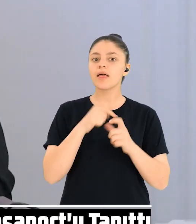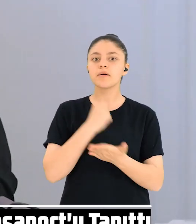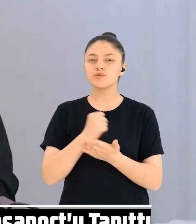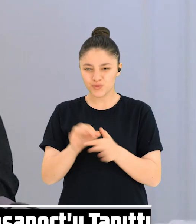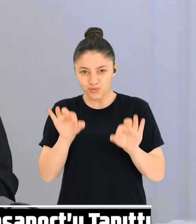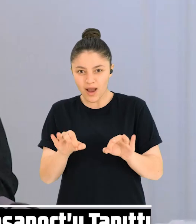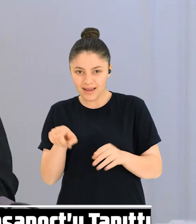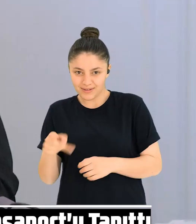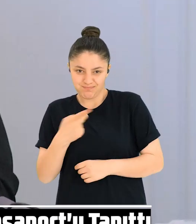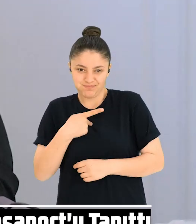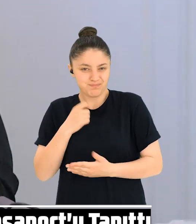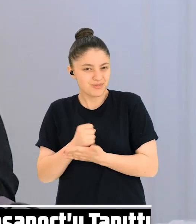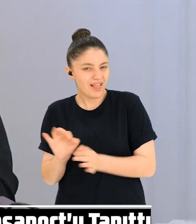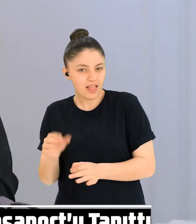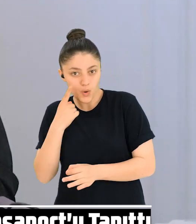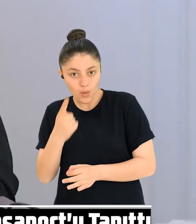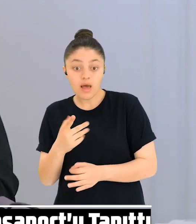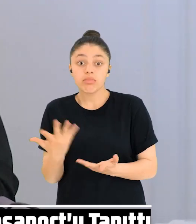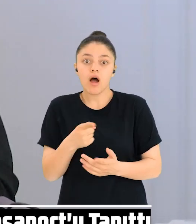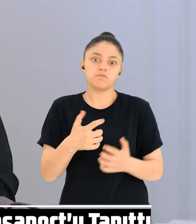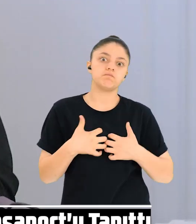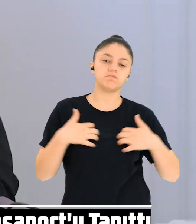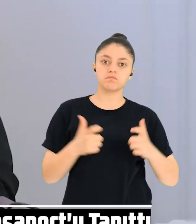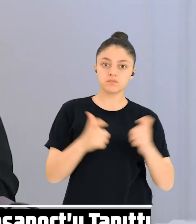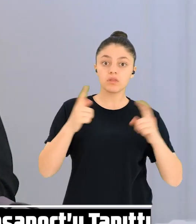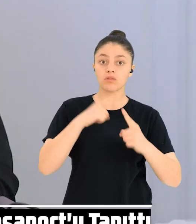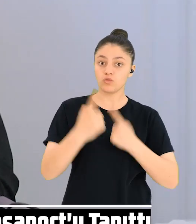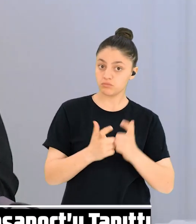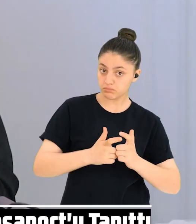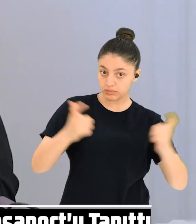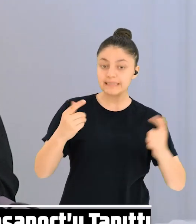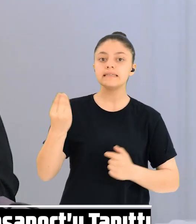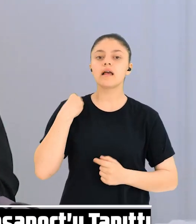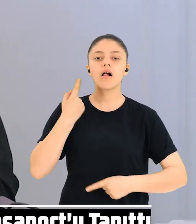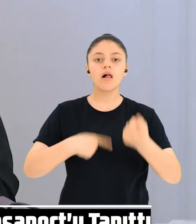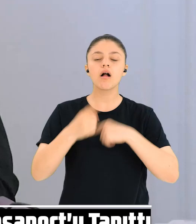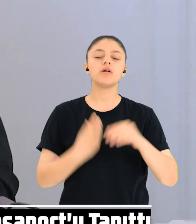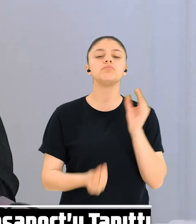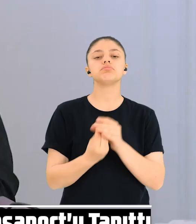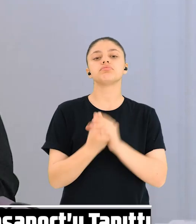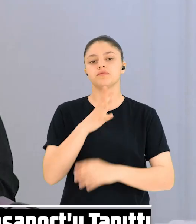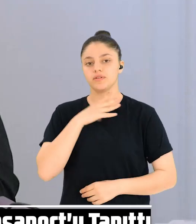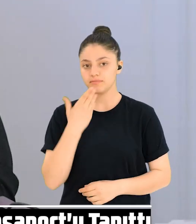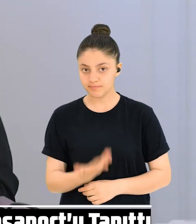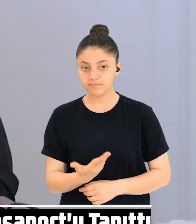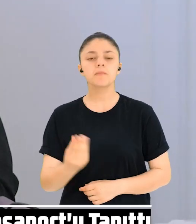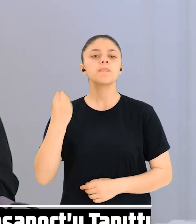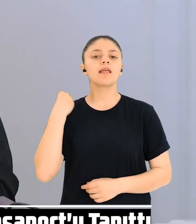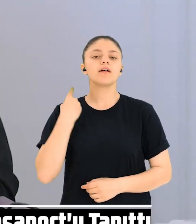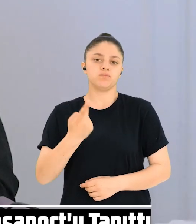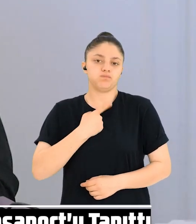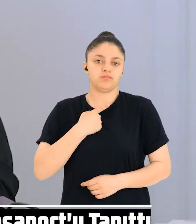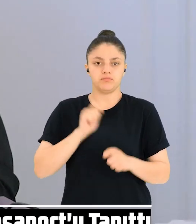olan pasaporta kıyasla barındırdığı güvenlik özellikleri ve teknolojisiyle birçok yeniliği de beraberinde getirmektedir. Yeni